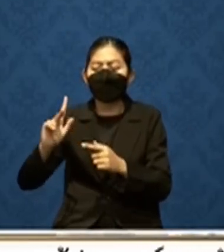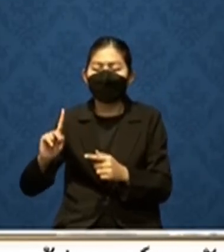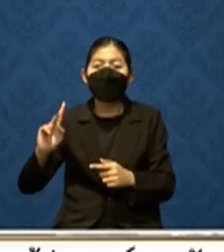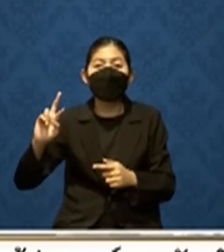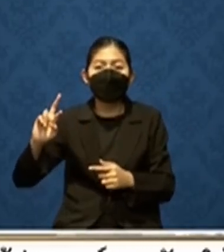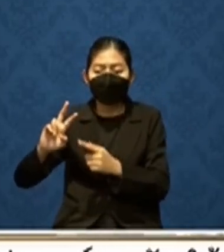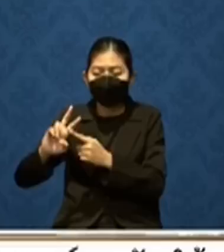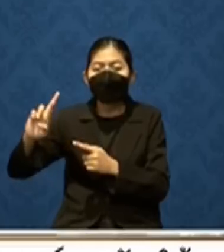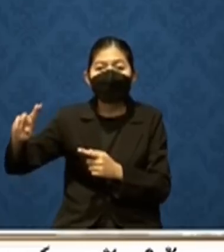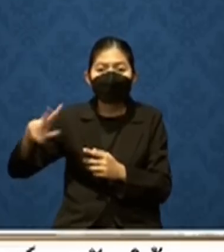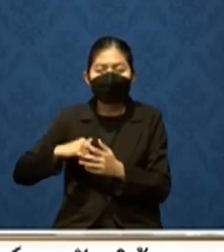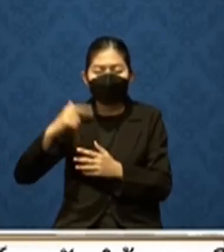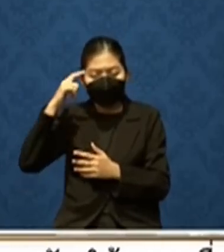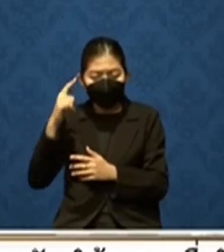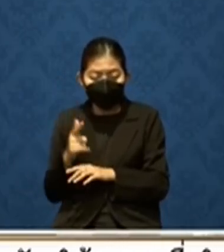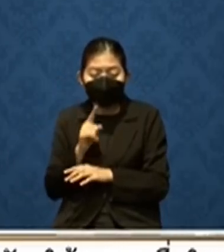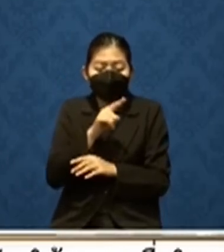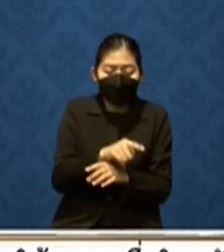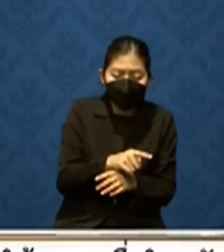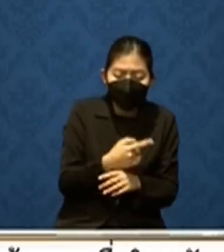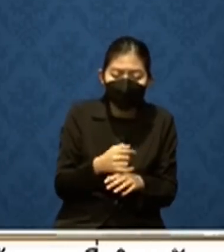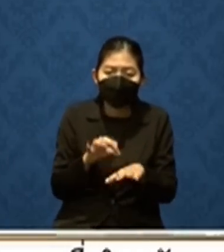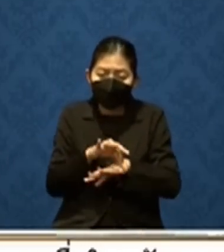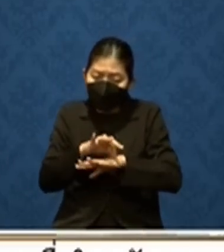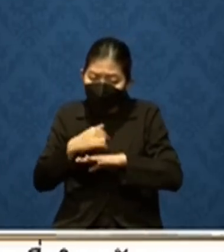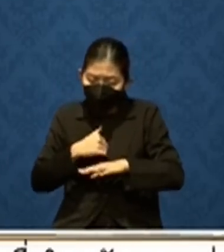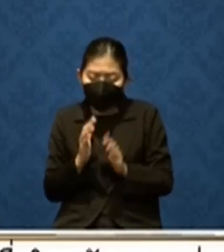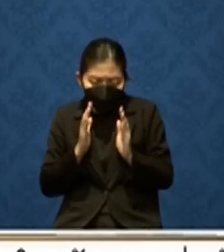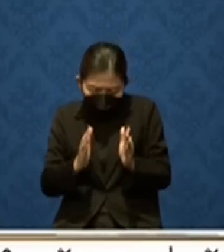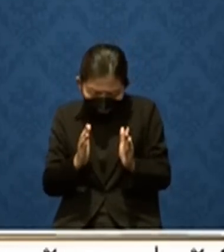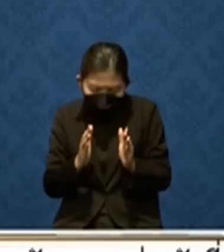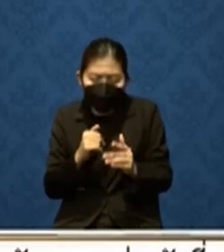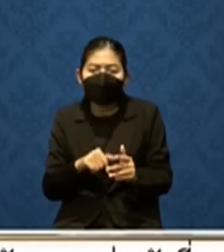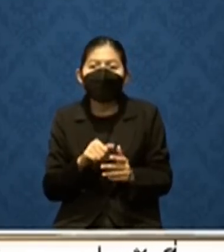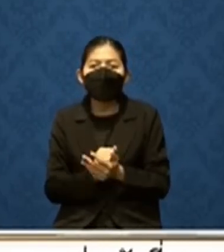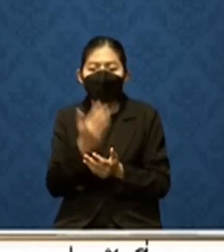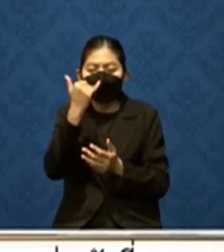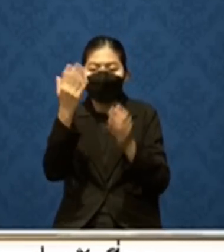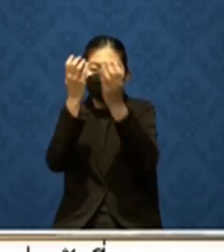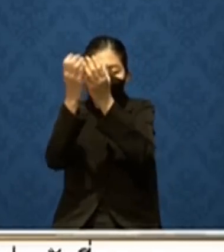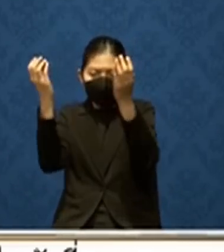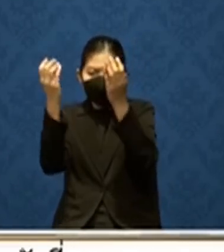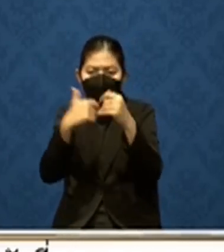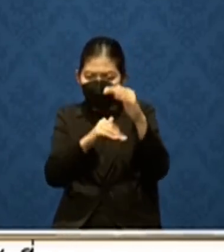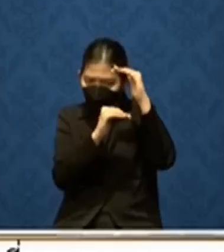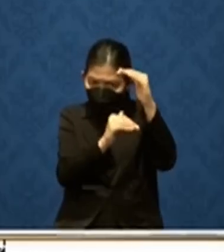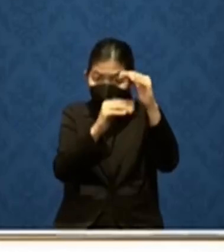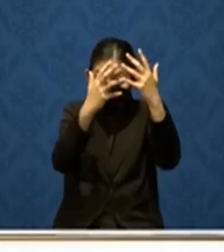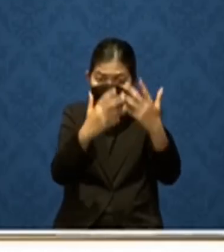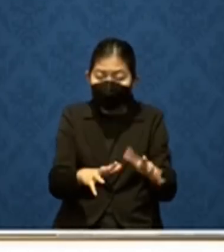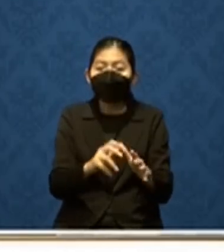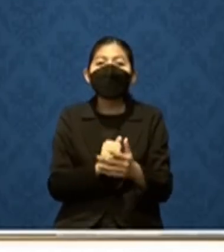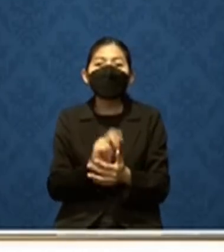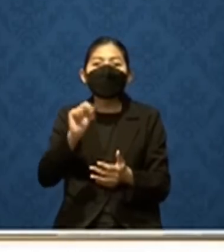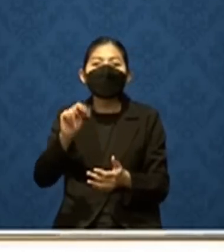ไม่ก้าวล่วงหน้าที่ซึ่งกันและกันเว้นแต่เป็นหน้าที่บทบัญญัติจำนวนได้กำหนดไว้ฝ่ายนิติบัญญัติ